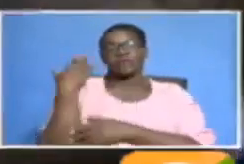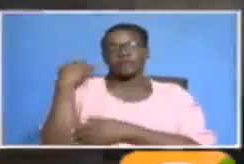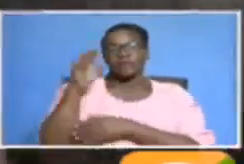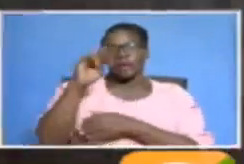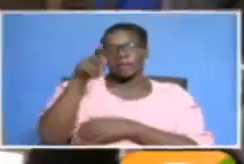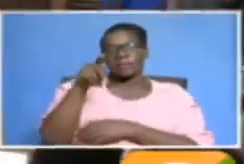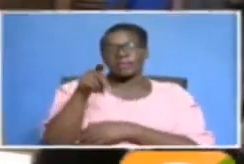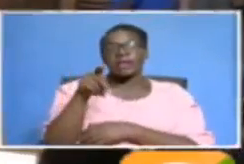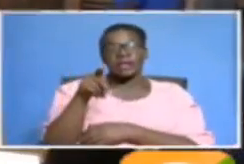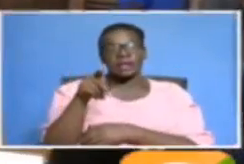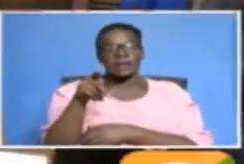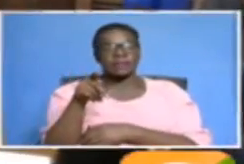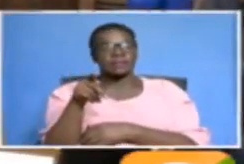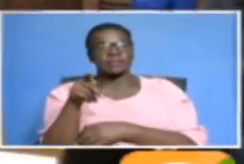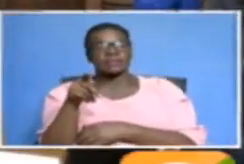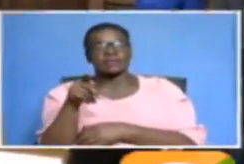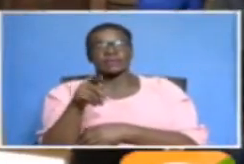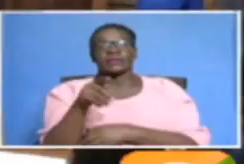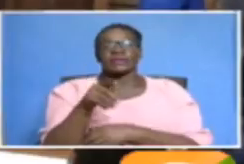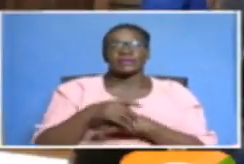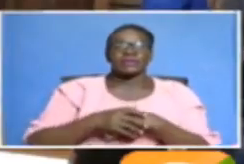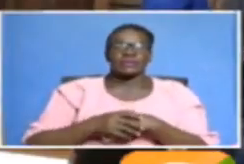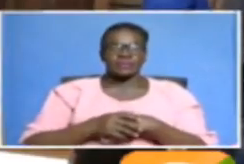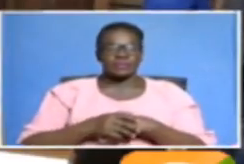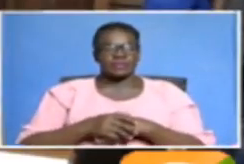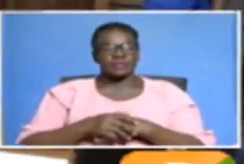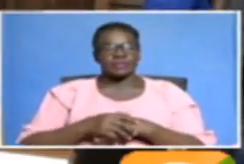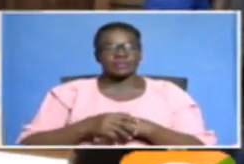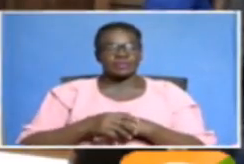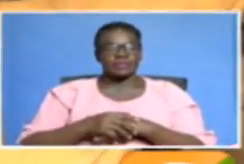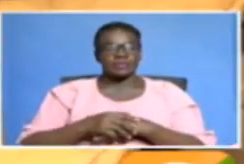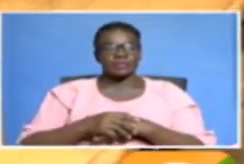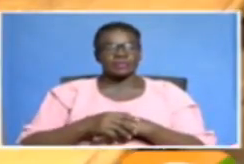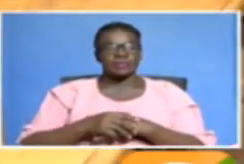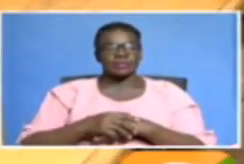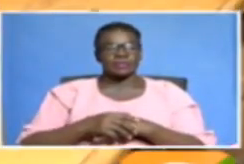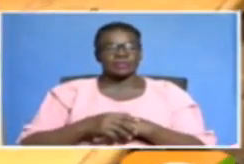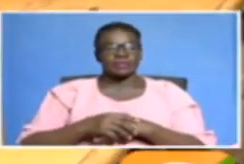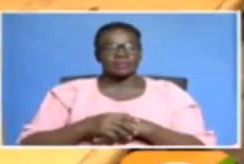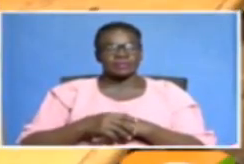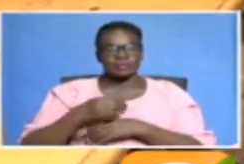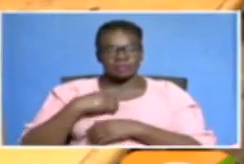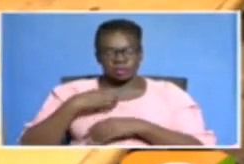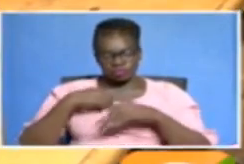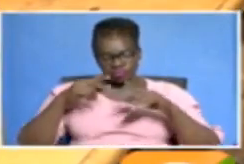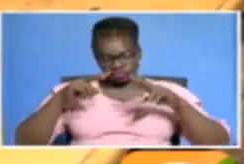wa Kathiani Biwa Vinyandeti.